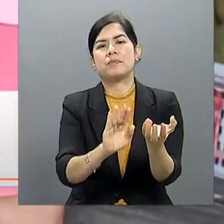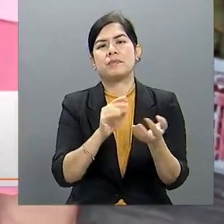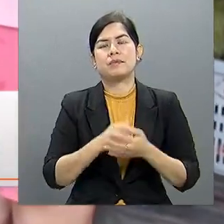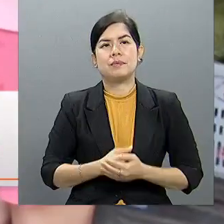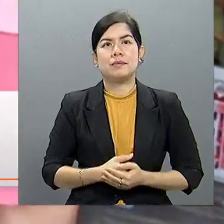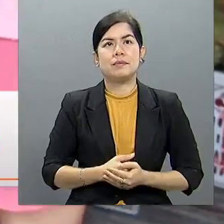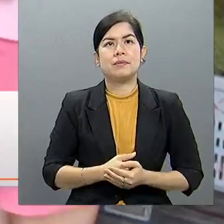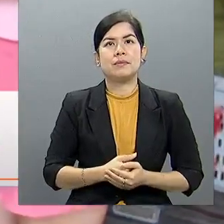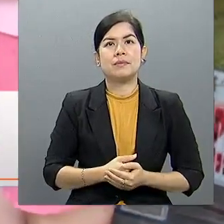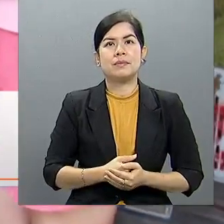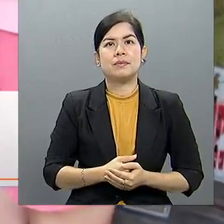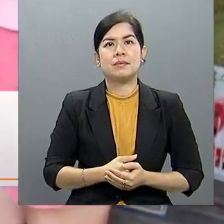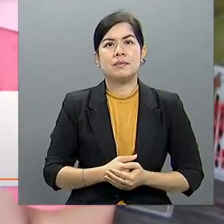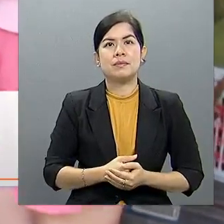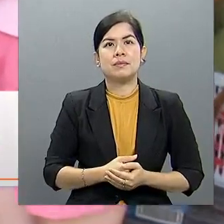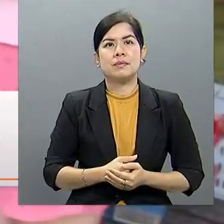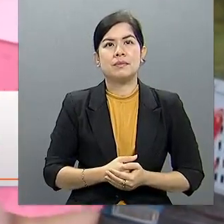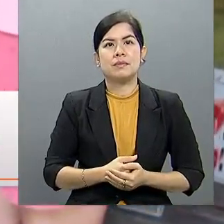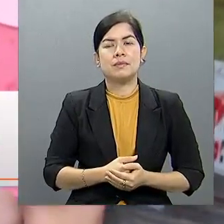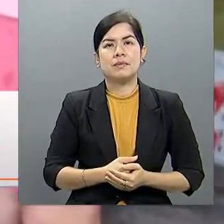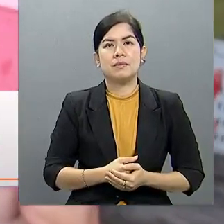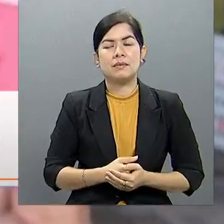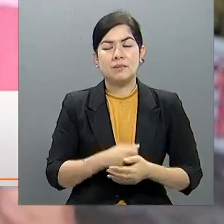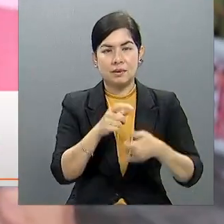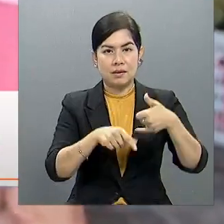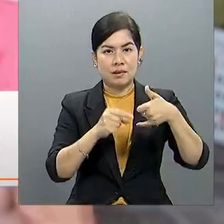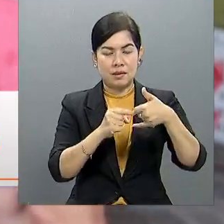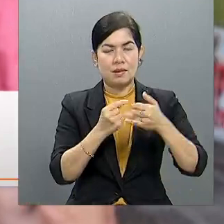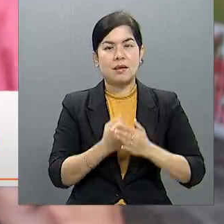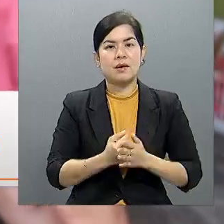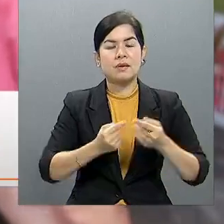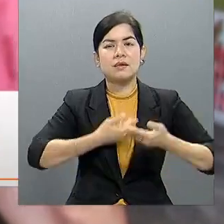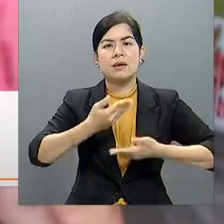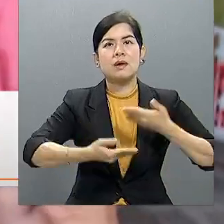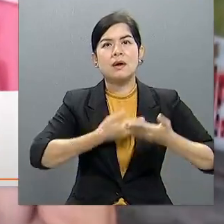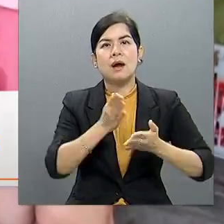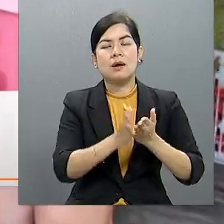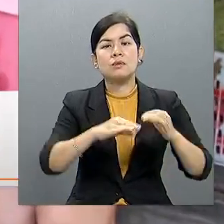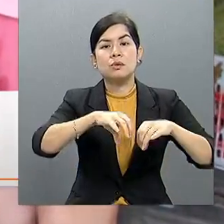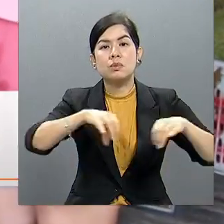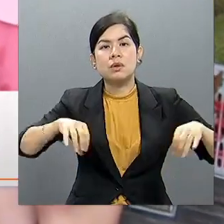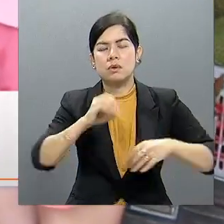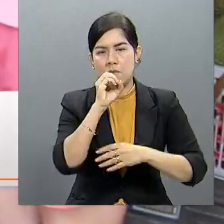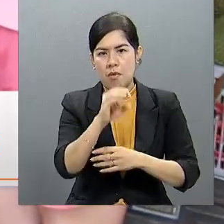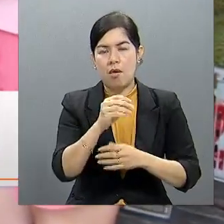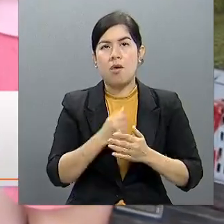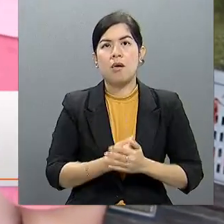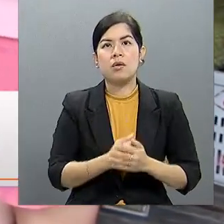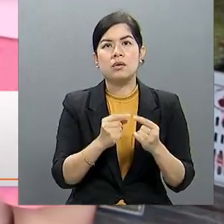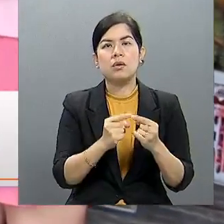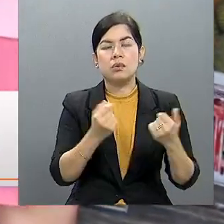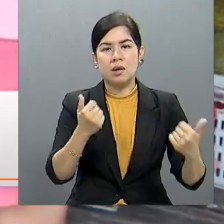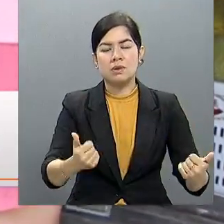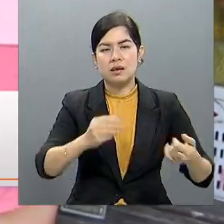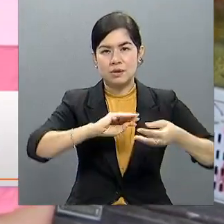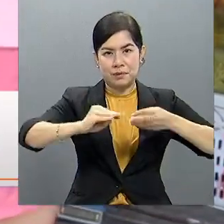คุณมะนีรัฐอริยะเลอสกุ แม่ค้าขายทุเรียนเล่าใหเราฟังว่า หลังจากที่มีการผ่อนปรนในระยะที่ 4